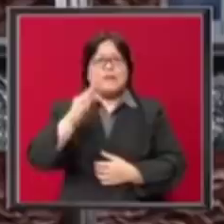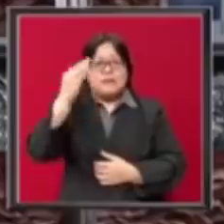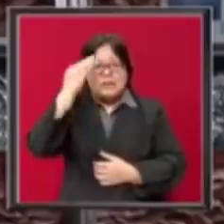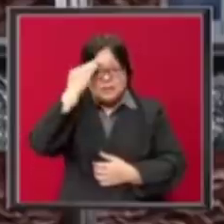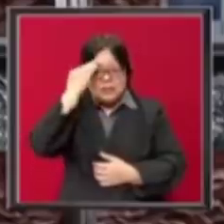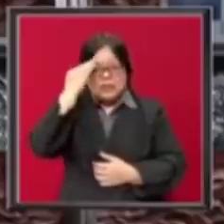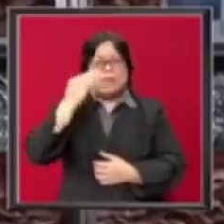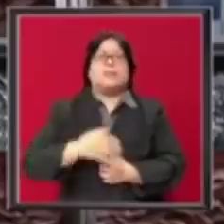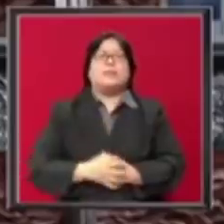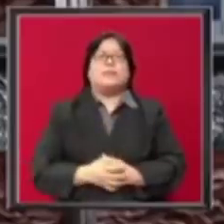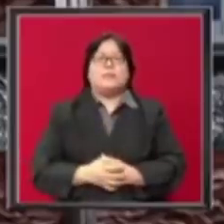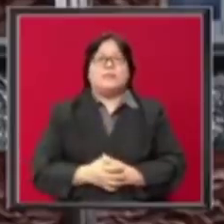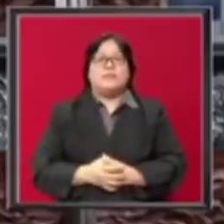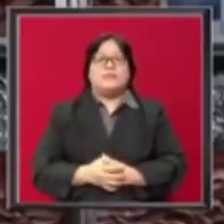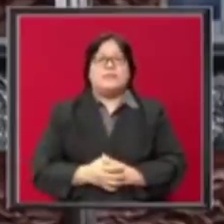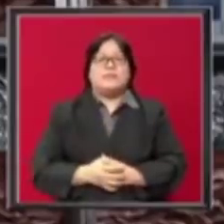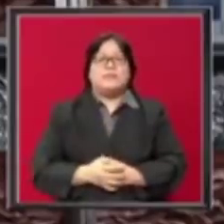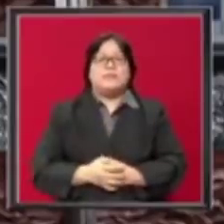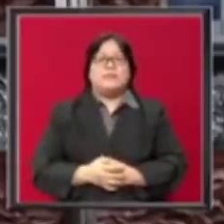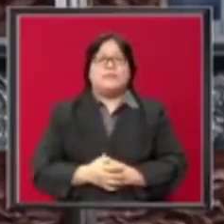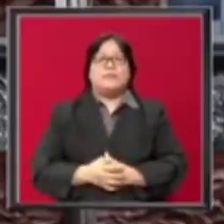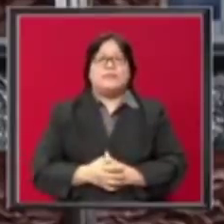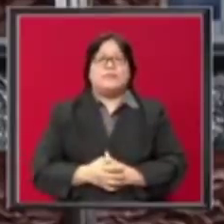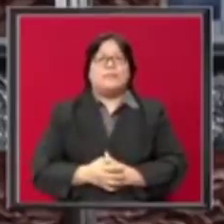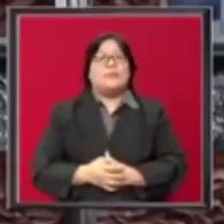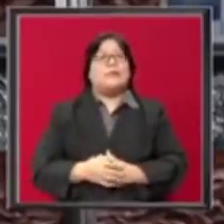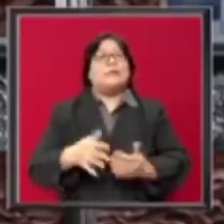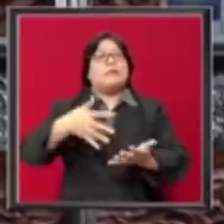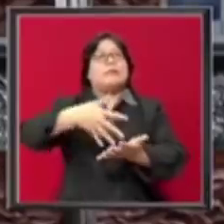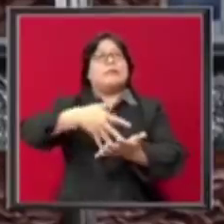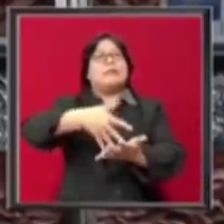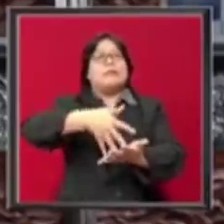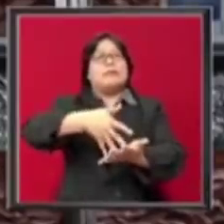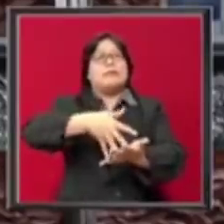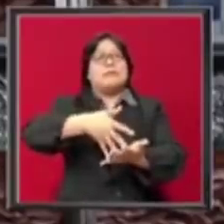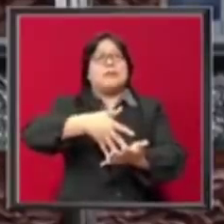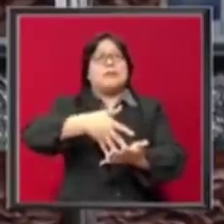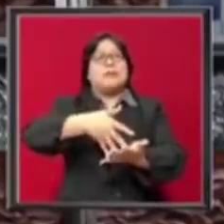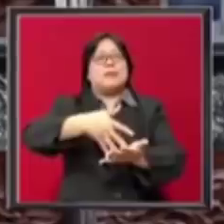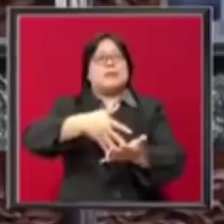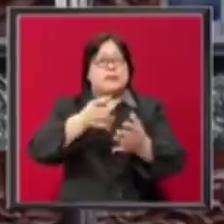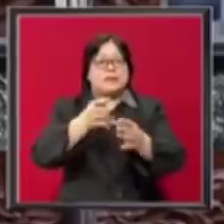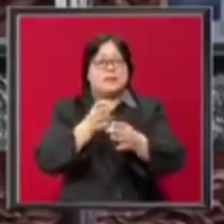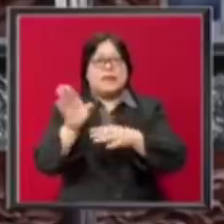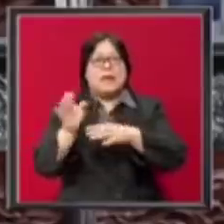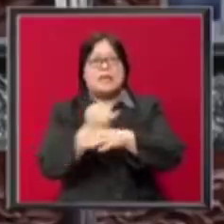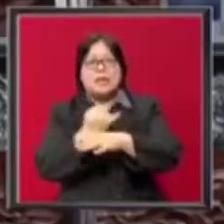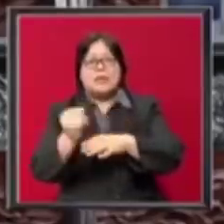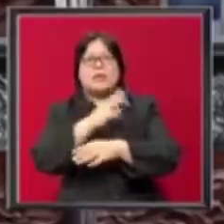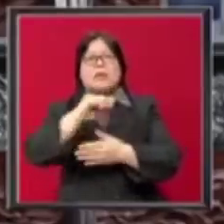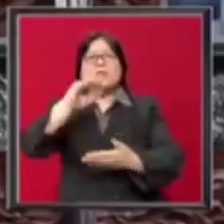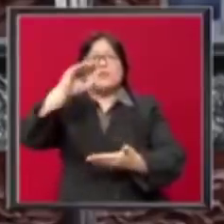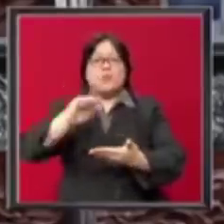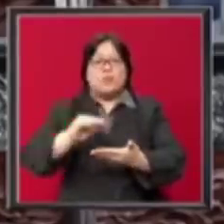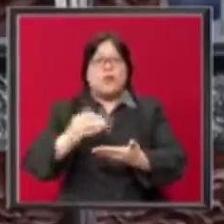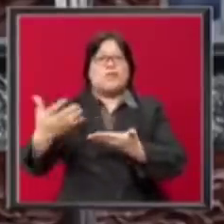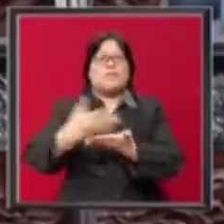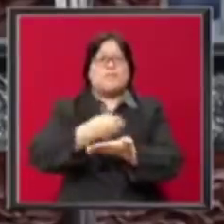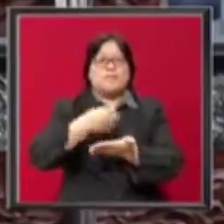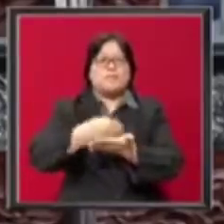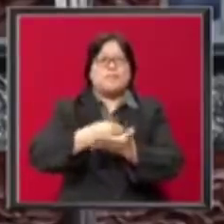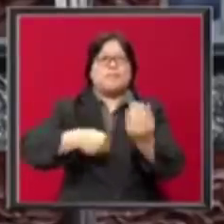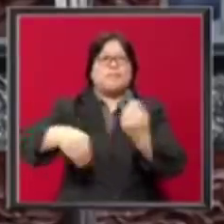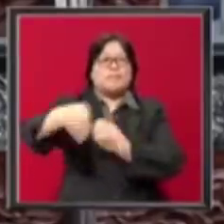Yang Berhormat tahu bahawa dengan kelemahan sektor industri dan kekurangan